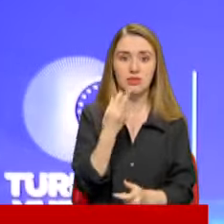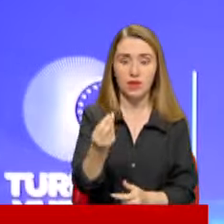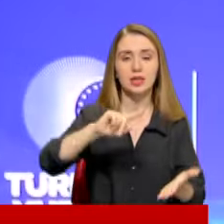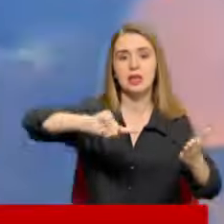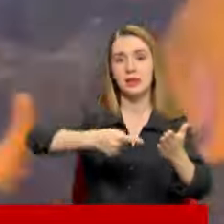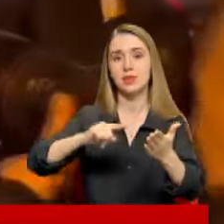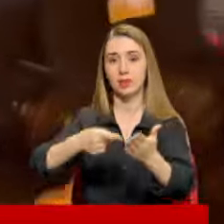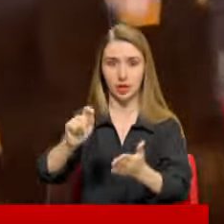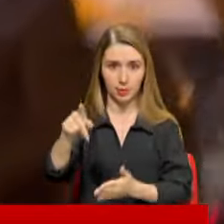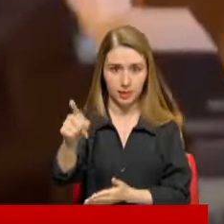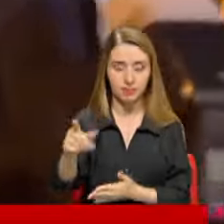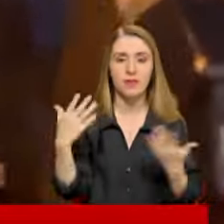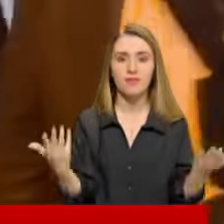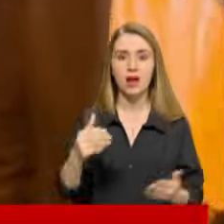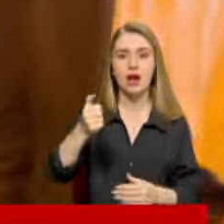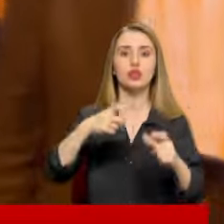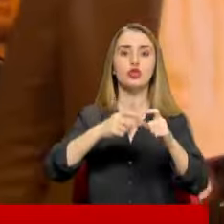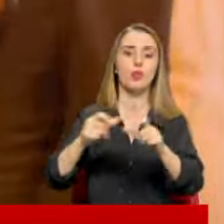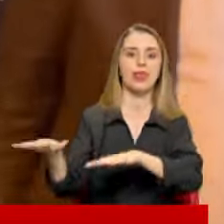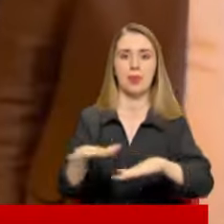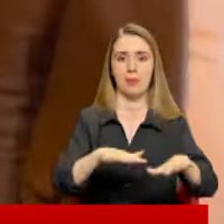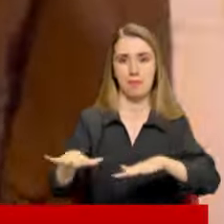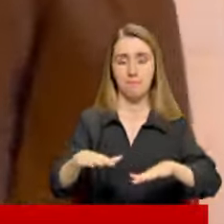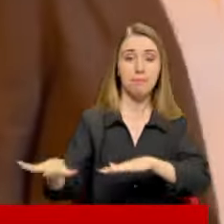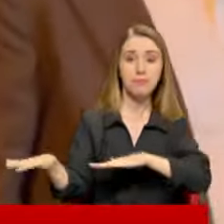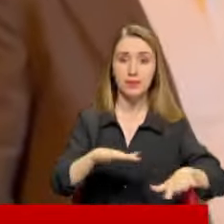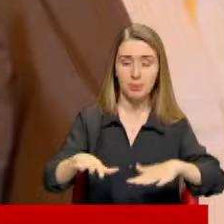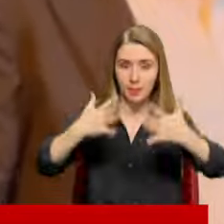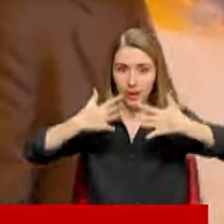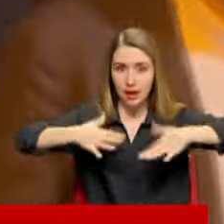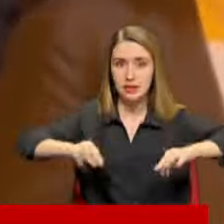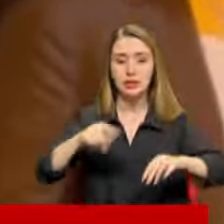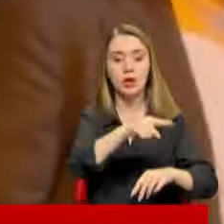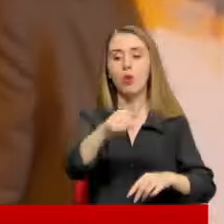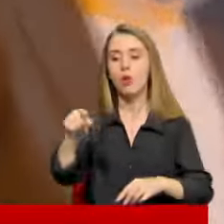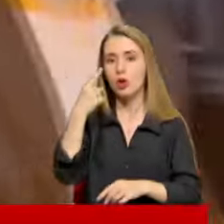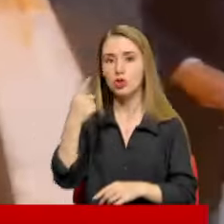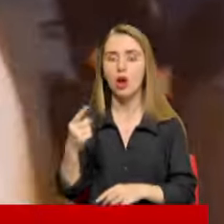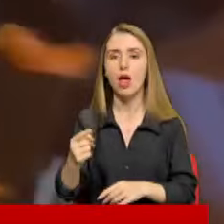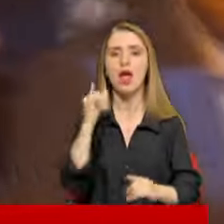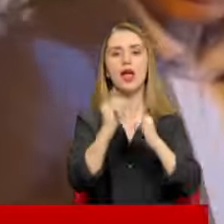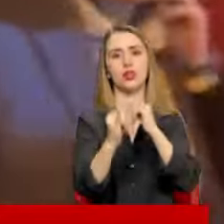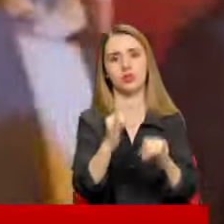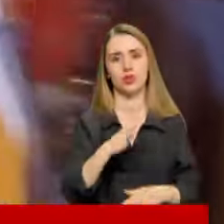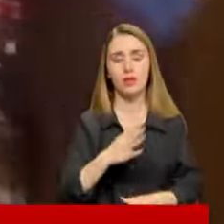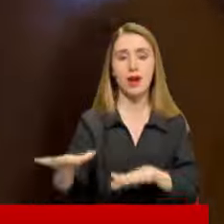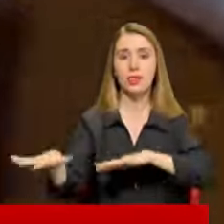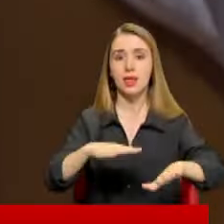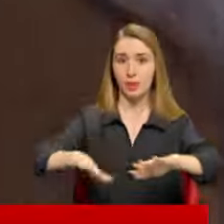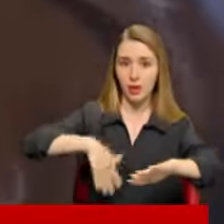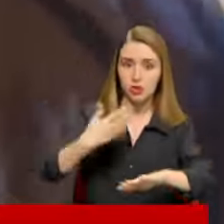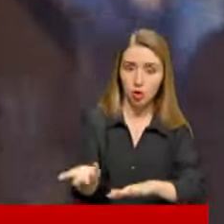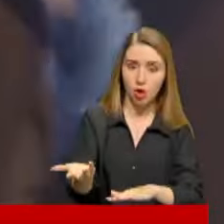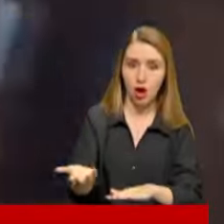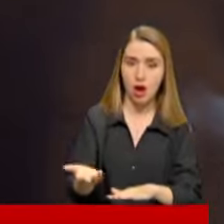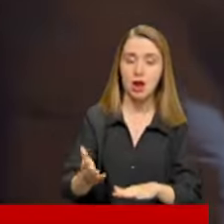imzalar ona ait ve 6 Şubat de deeme hazırlı kentler konusunda eleştirildiği kadar depremin ardından